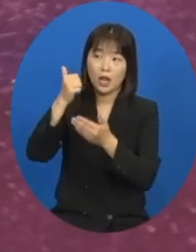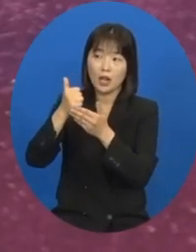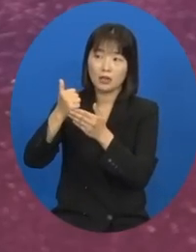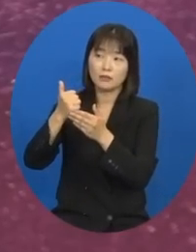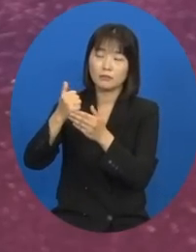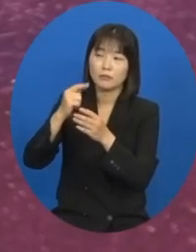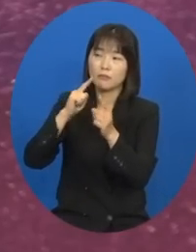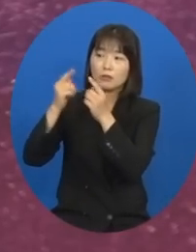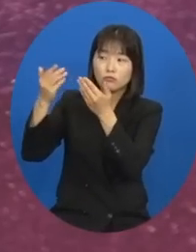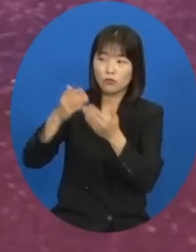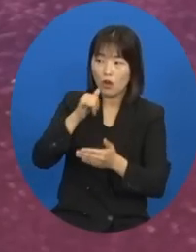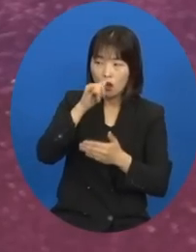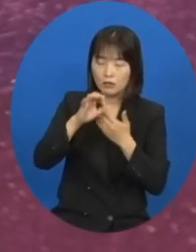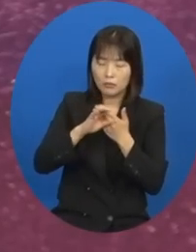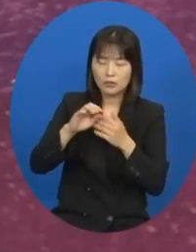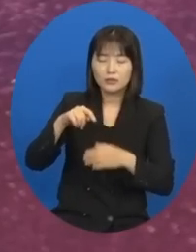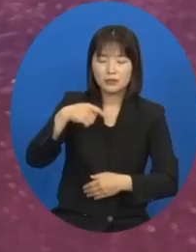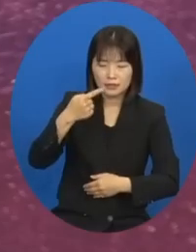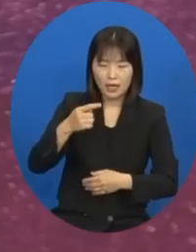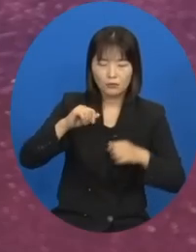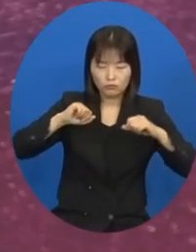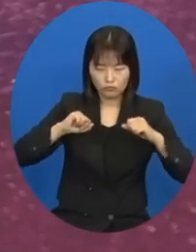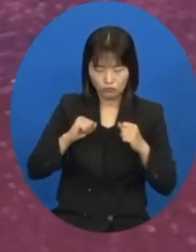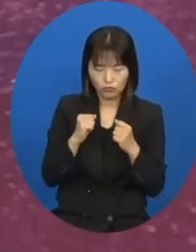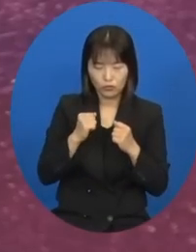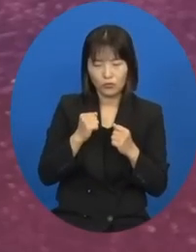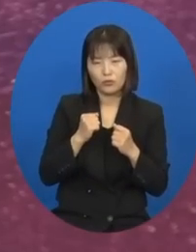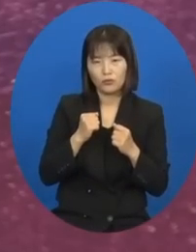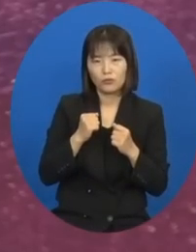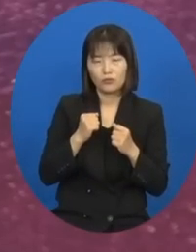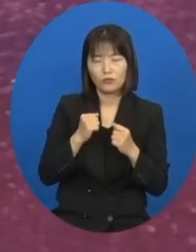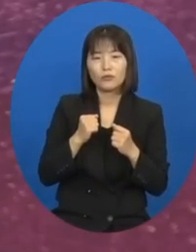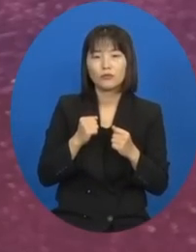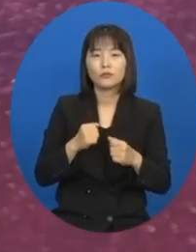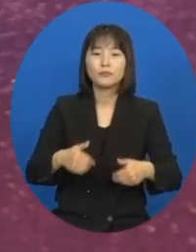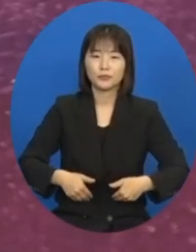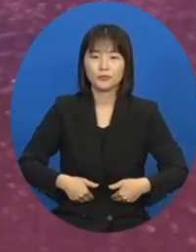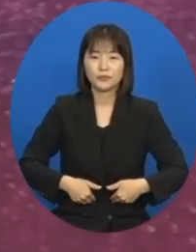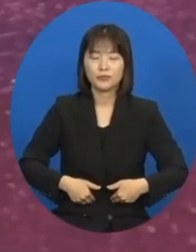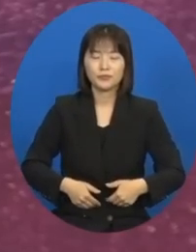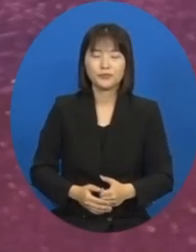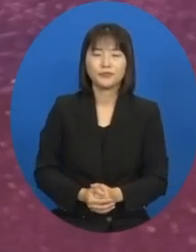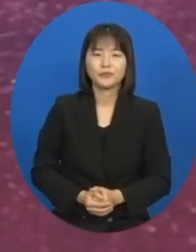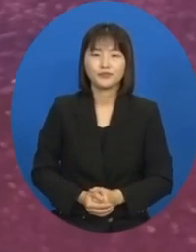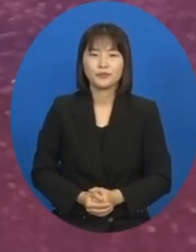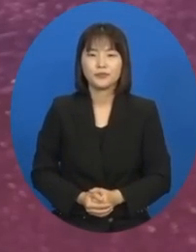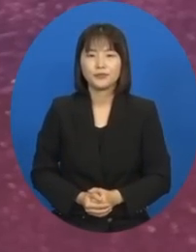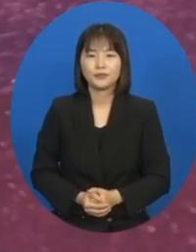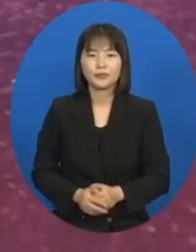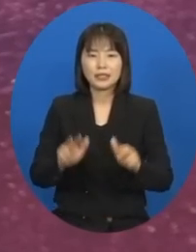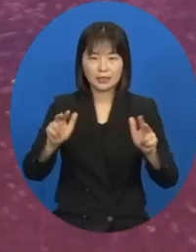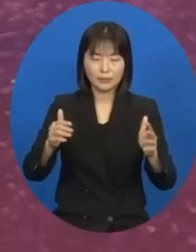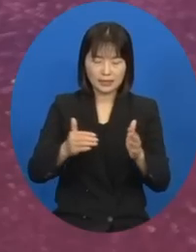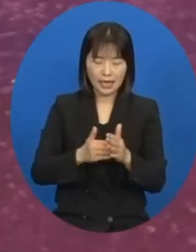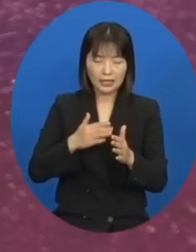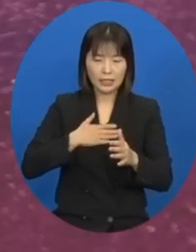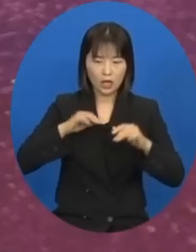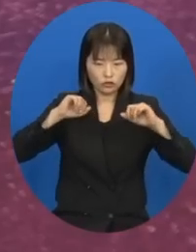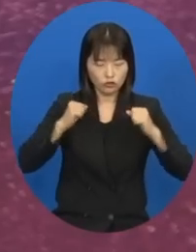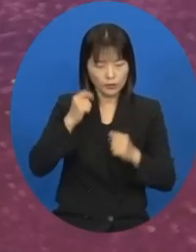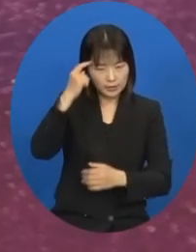그 다음에 순종의 길을 가시면 됩니다 한편으로는 지금까지 내가 순종한다고